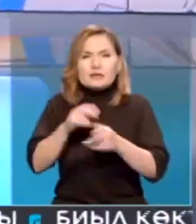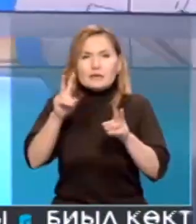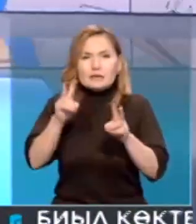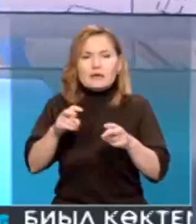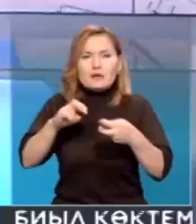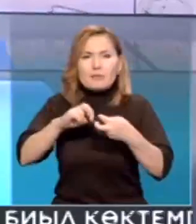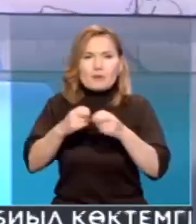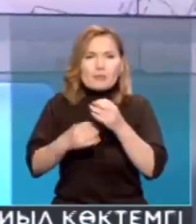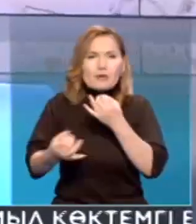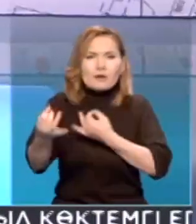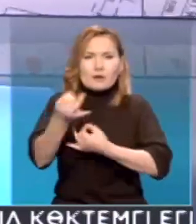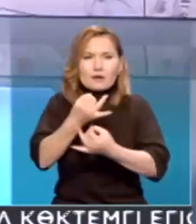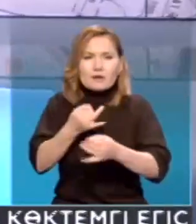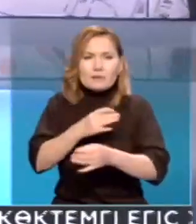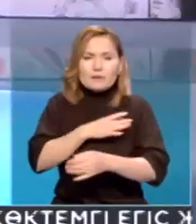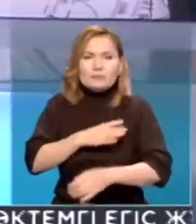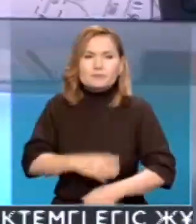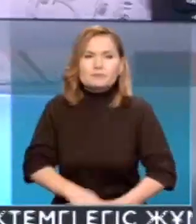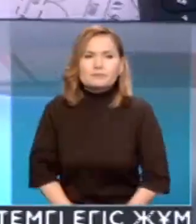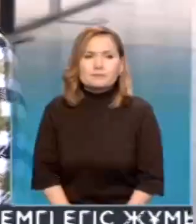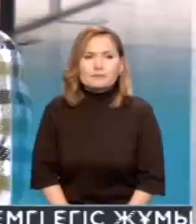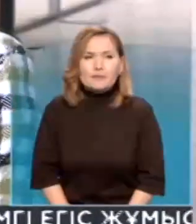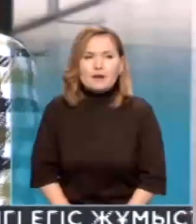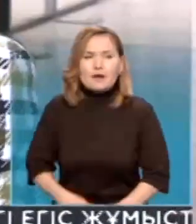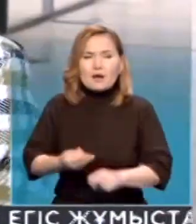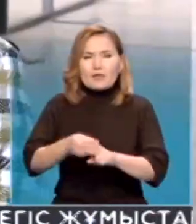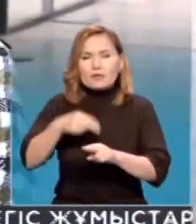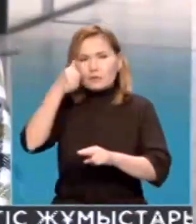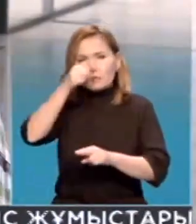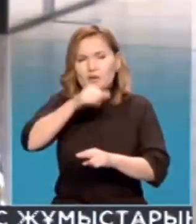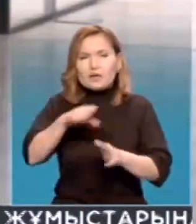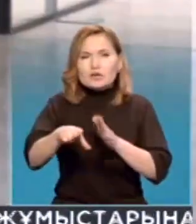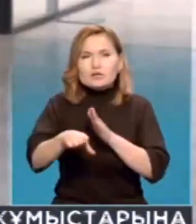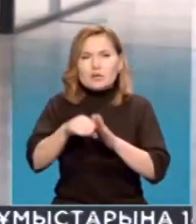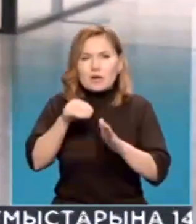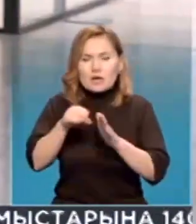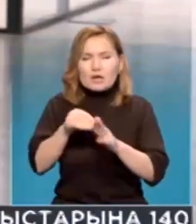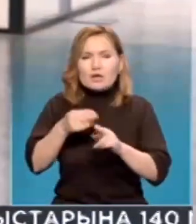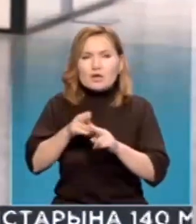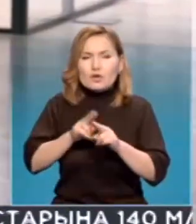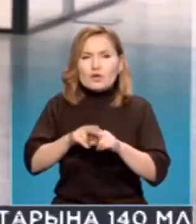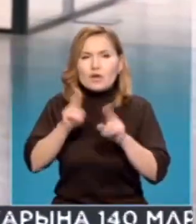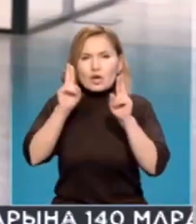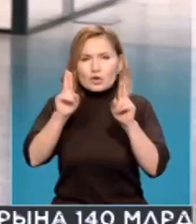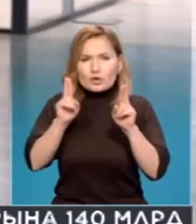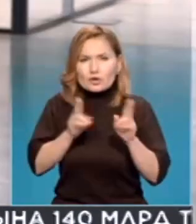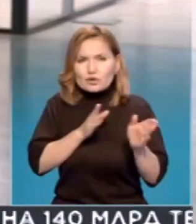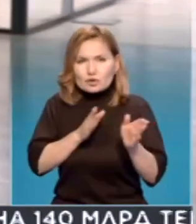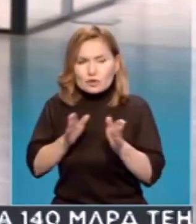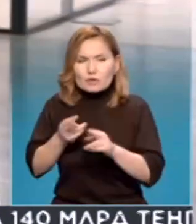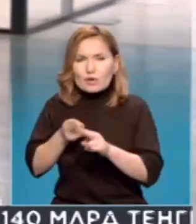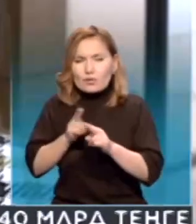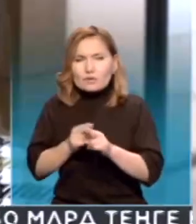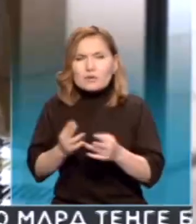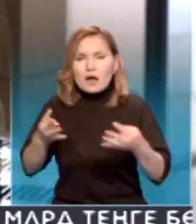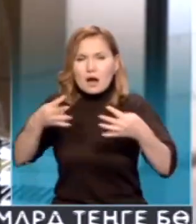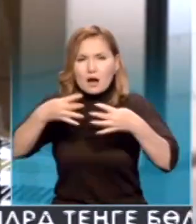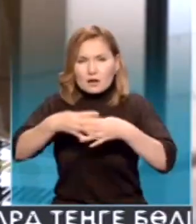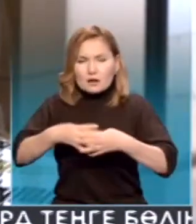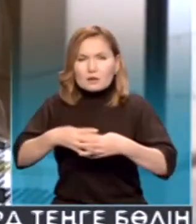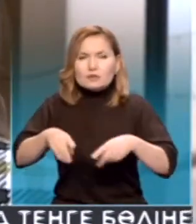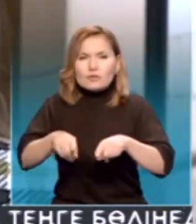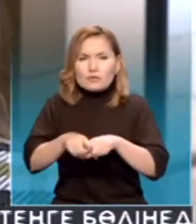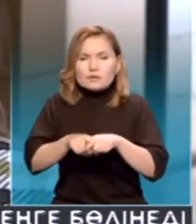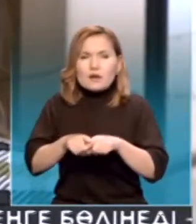тақырыптар осы дейді. Биылғы сайлау жүйесі мажоритарлы және пропорционалды аралас жүйеде болғандықтан